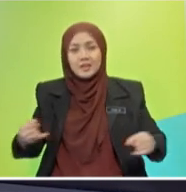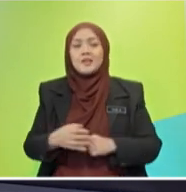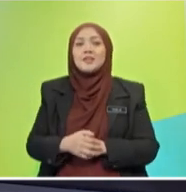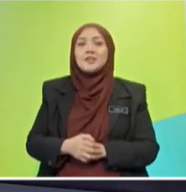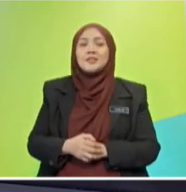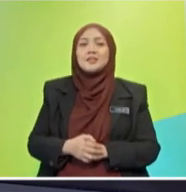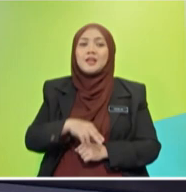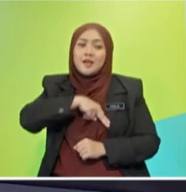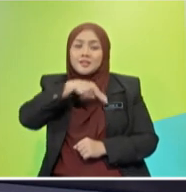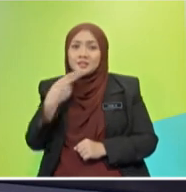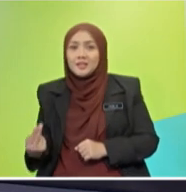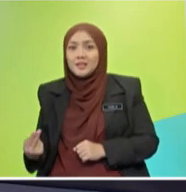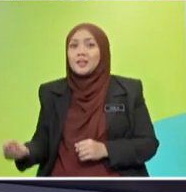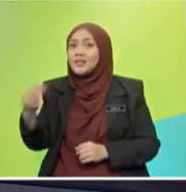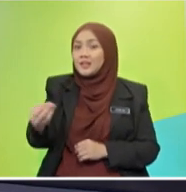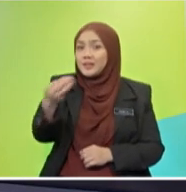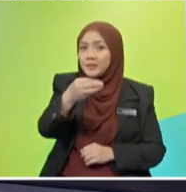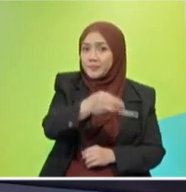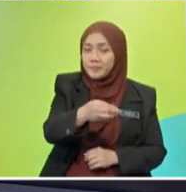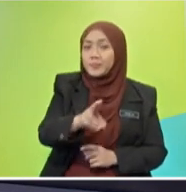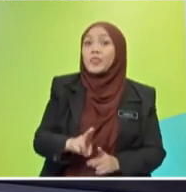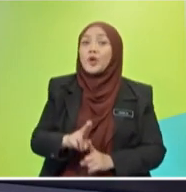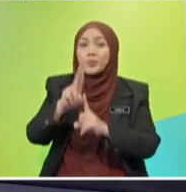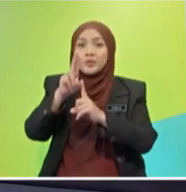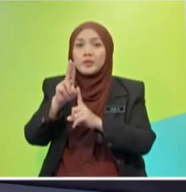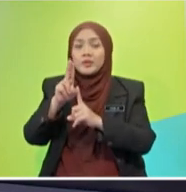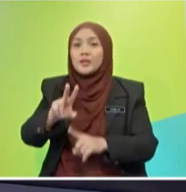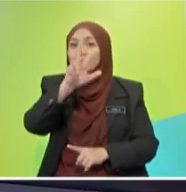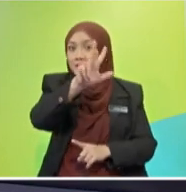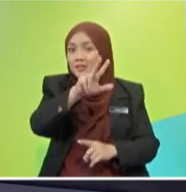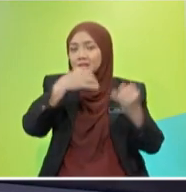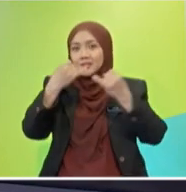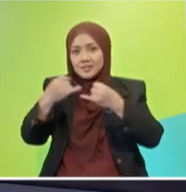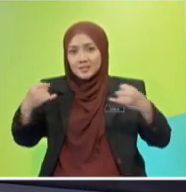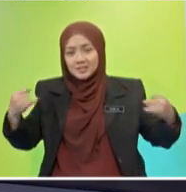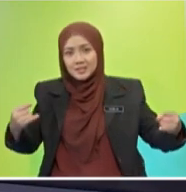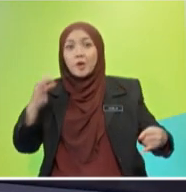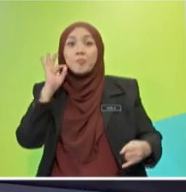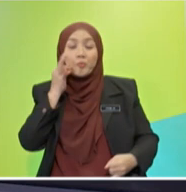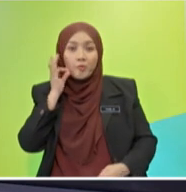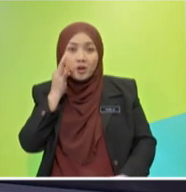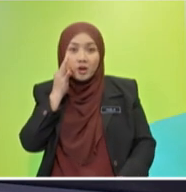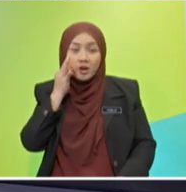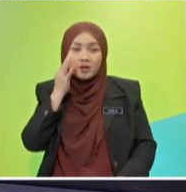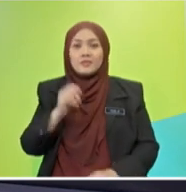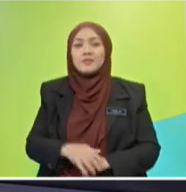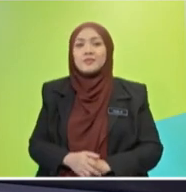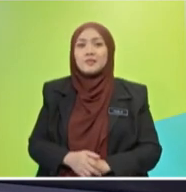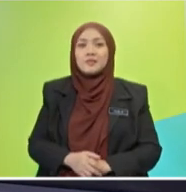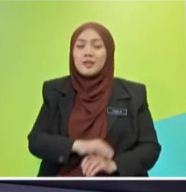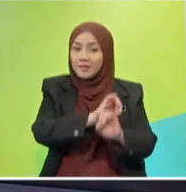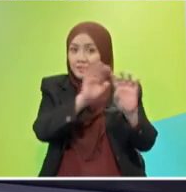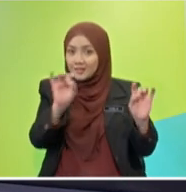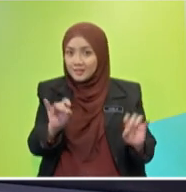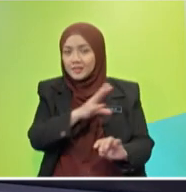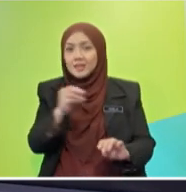kalau yang utama hasil tanaman yang utama ialah tiga jenis nih buah-buahan tanaman hiasan dengan